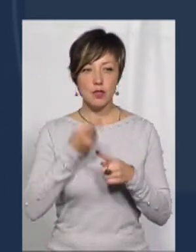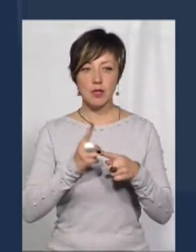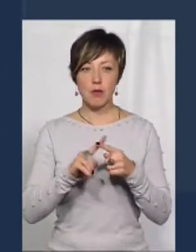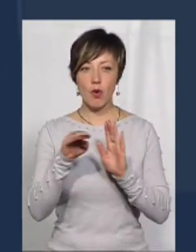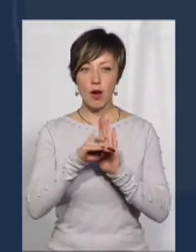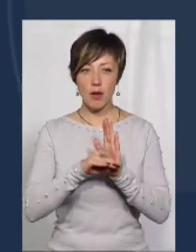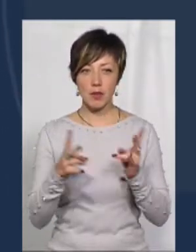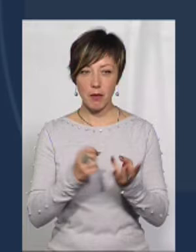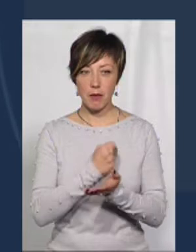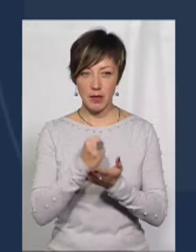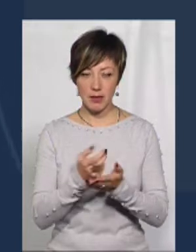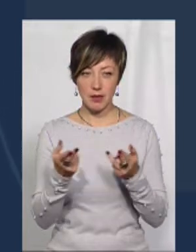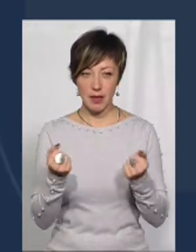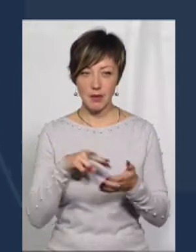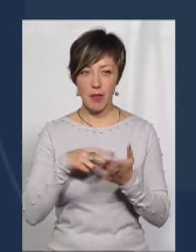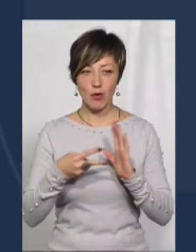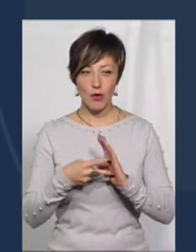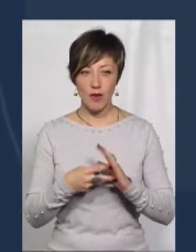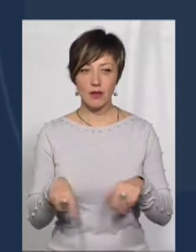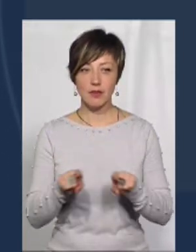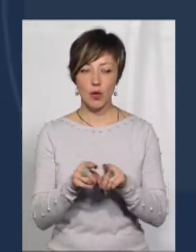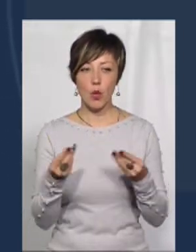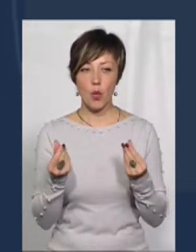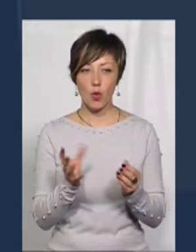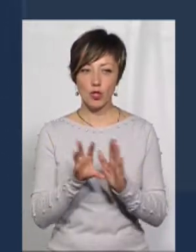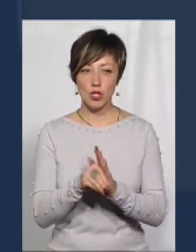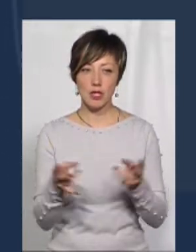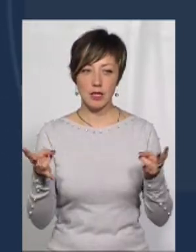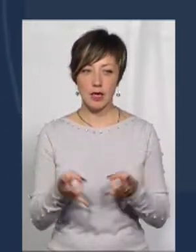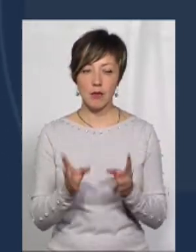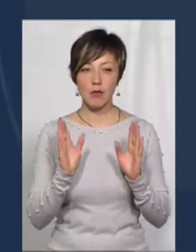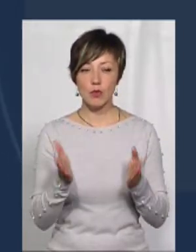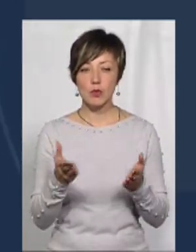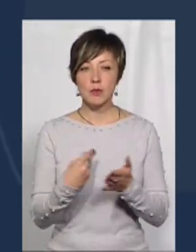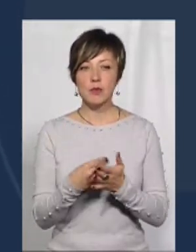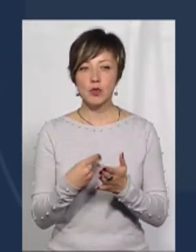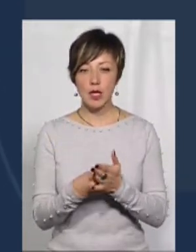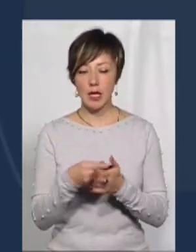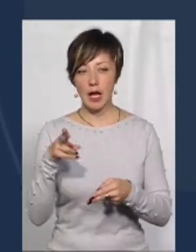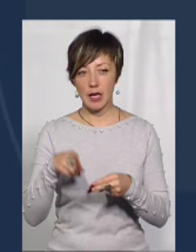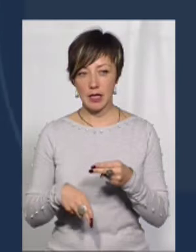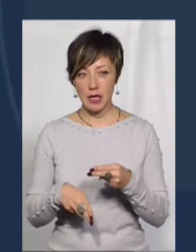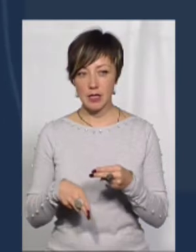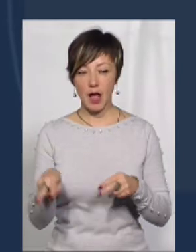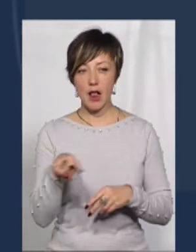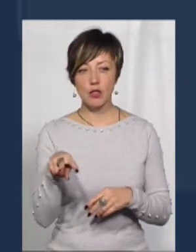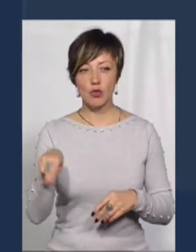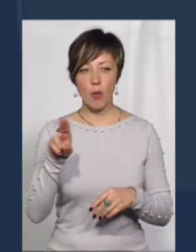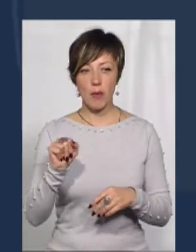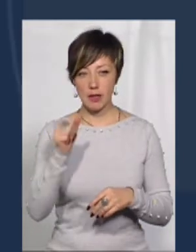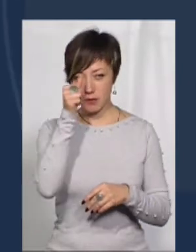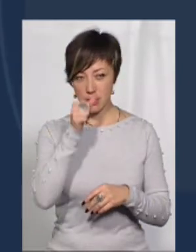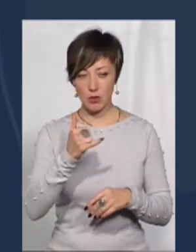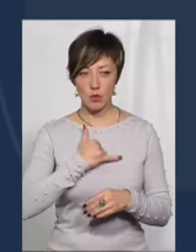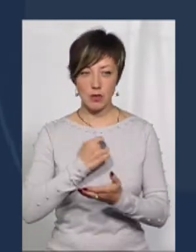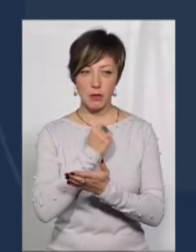програму треба прийняти, так? Запланувати все рівно ж кошти якісь треба. Буде десь бюджет на кінець листопада місяця в